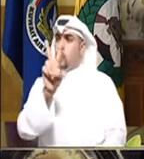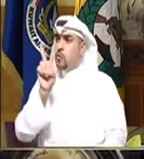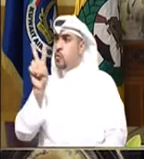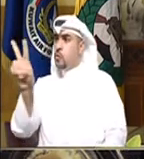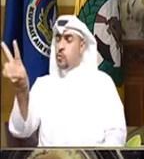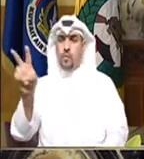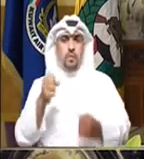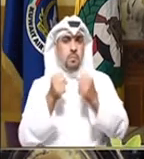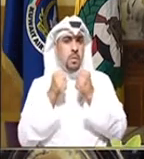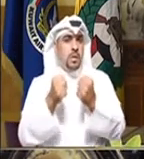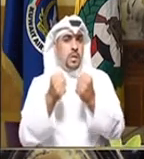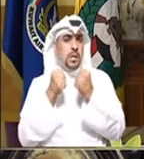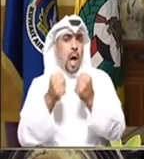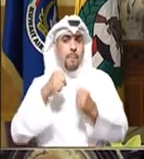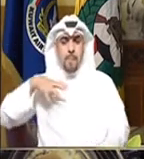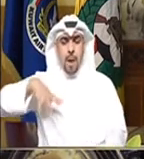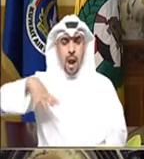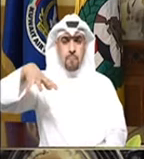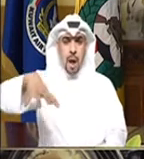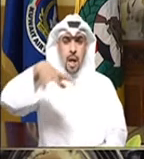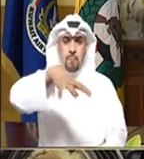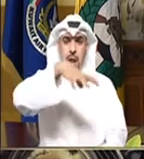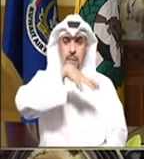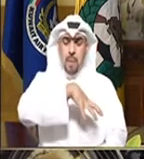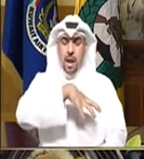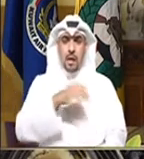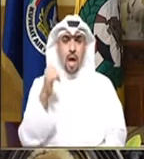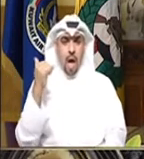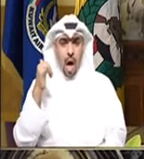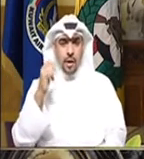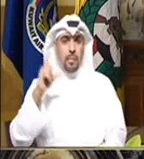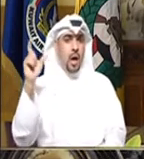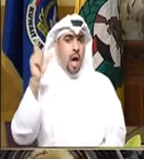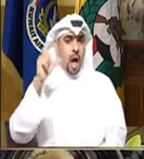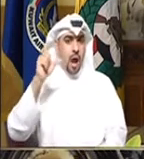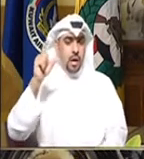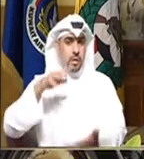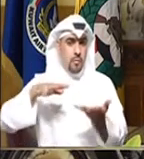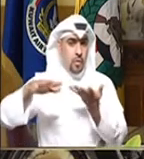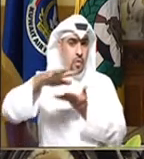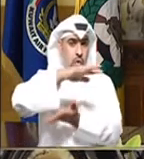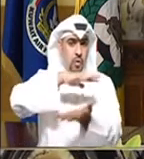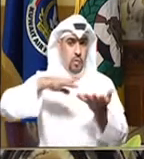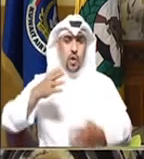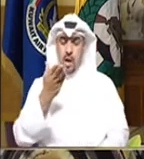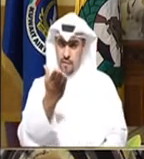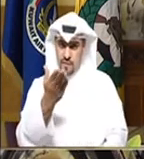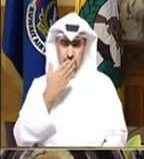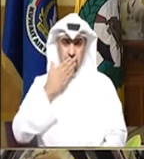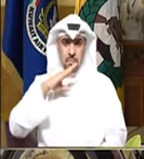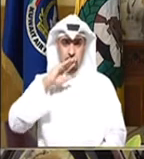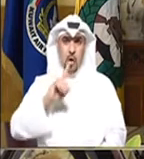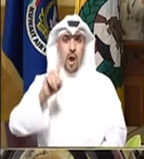يستشعر طبيعة الظروف والأوضاع الراهنة والمخاطر التي لسنا بمعزل